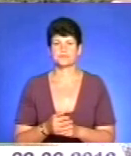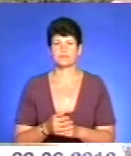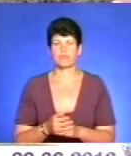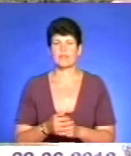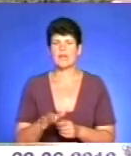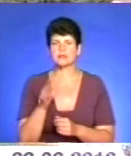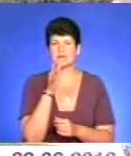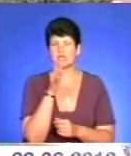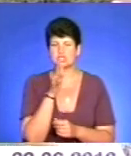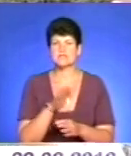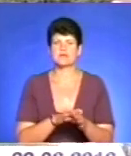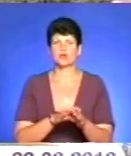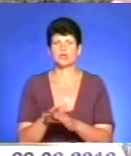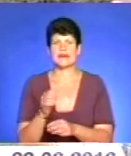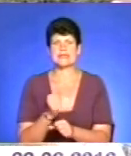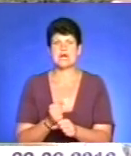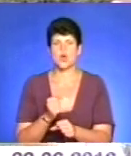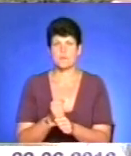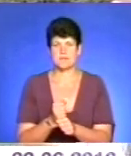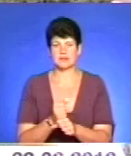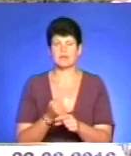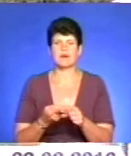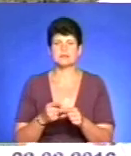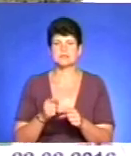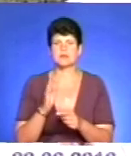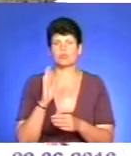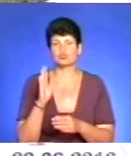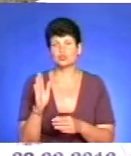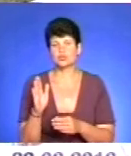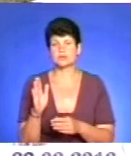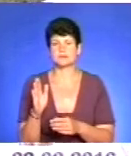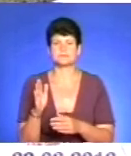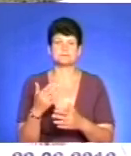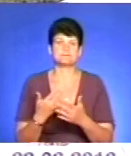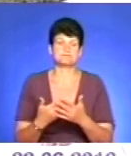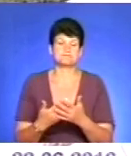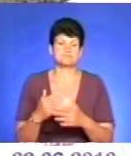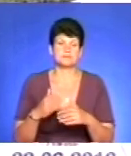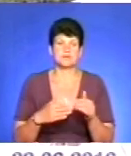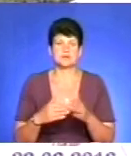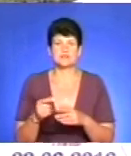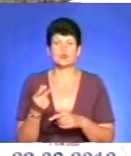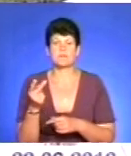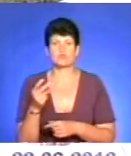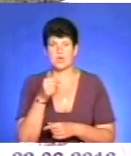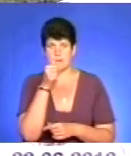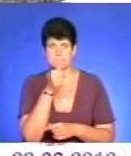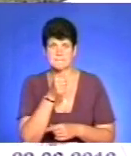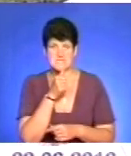На час виконання робіт, а це буде десь практично півтора місяця,